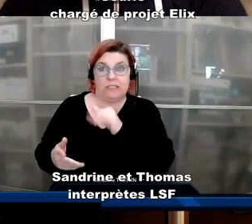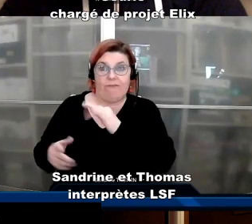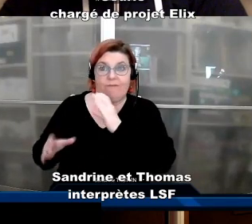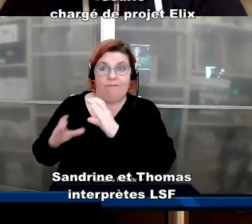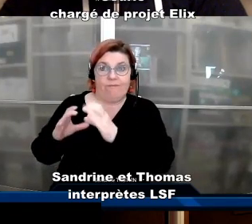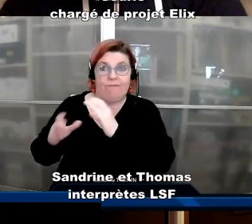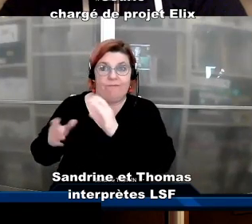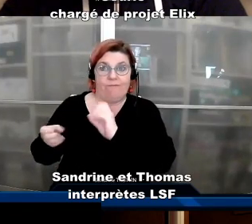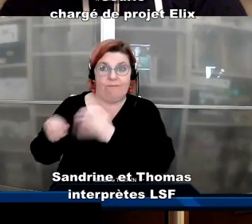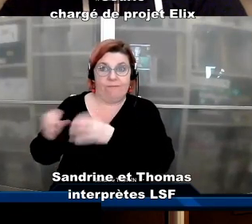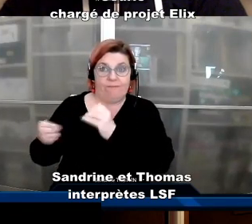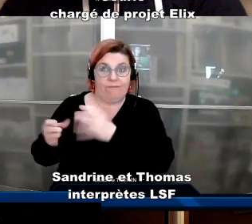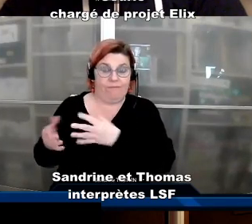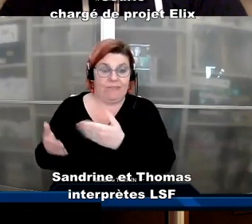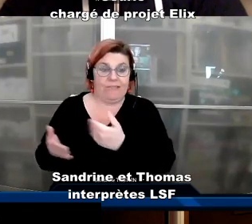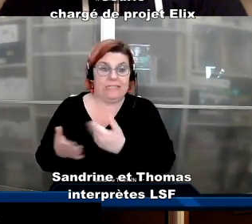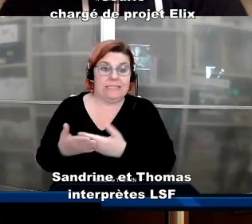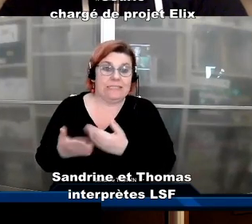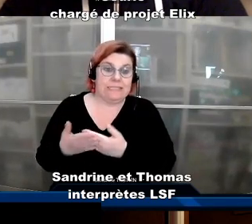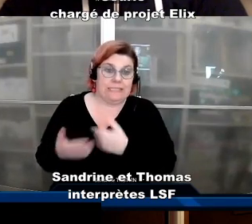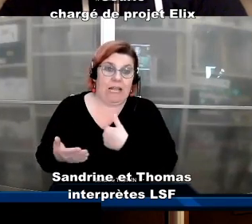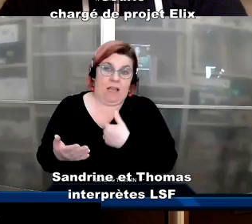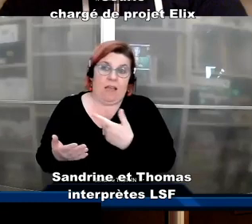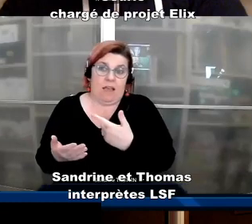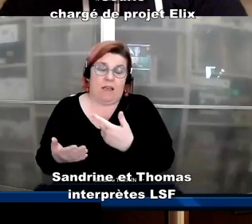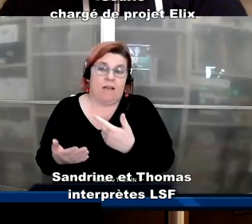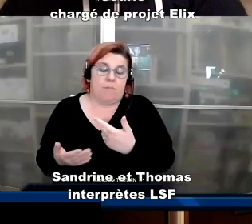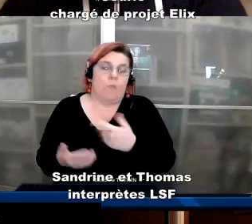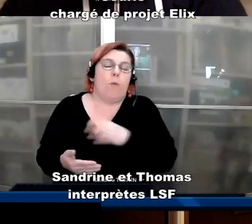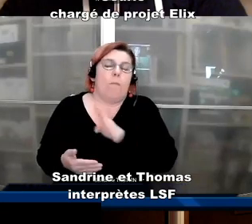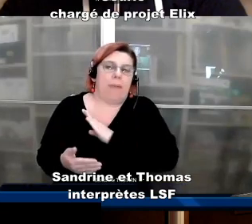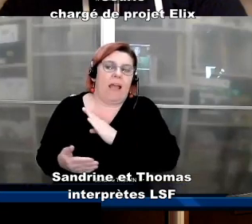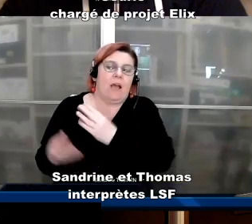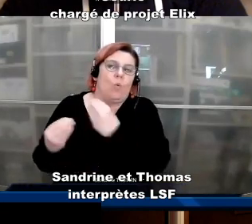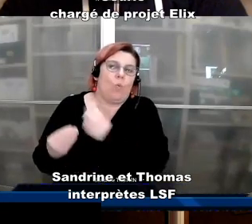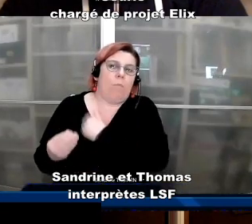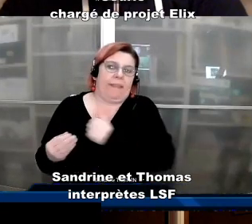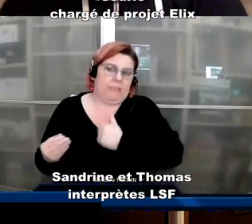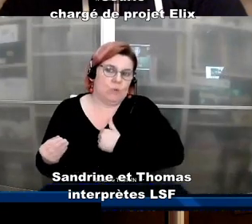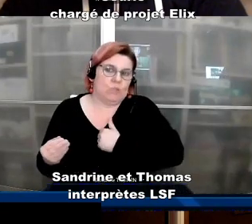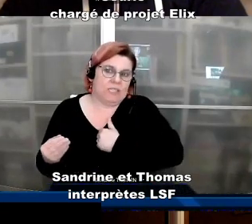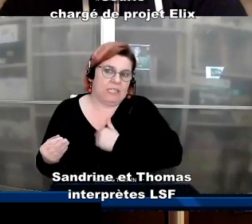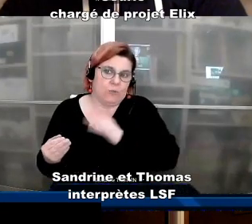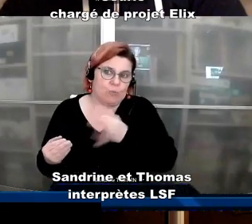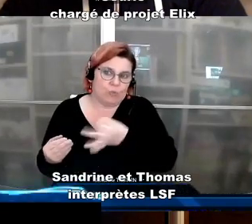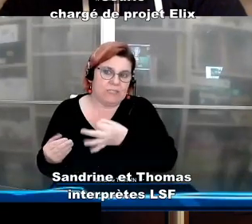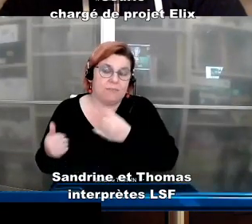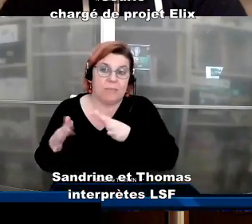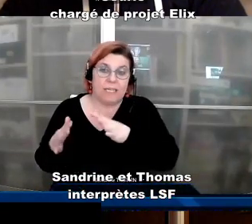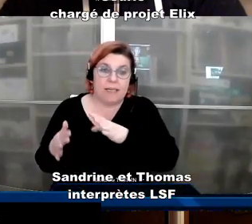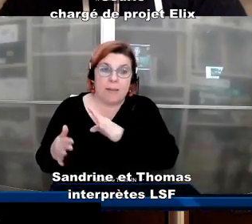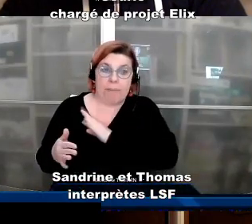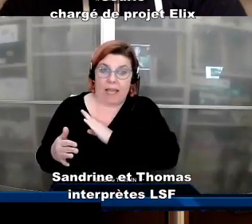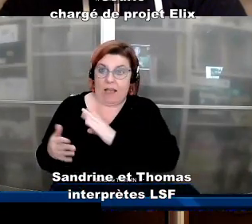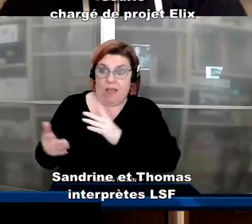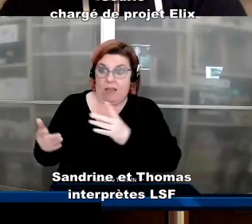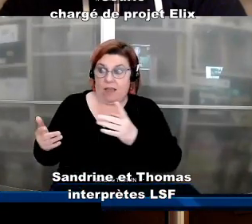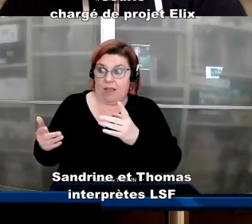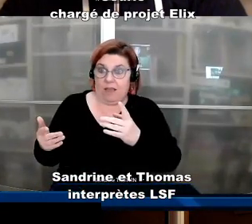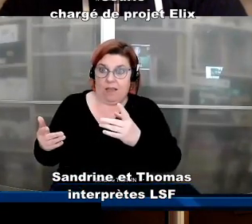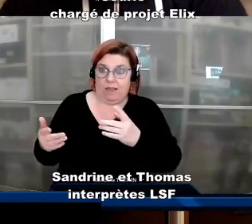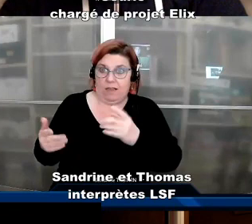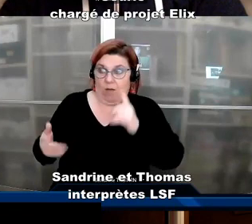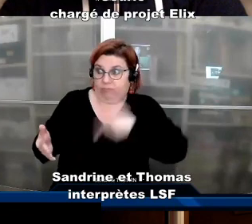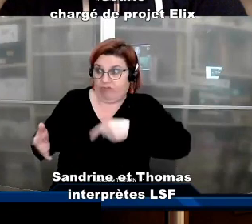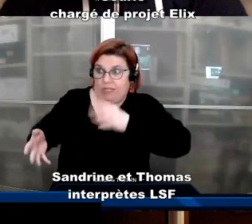Et ça me permet, en plus du fait que c'est des cours particuliers, le fait de ne pouvoir m'exprimer que en langue